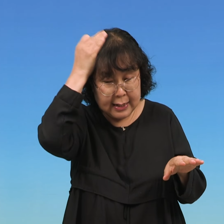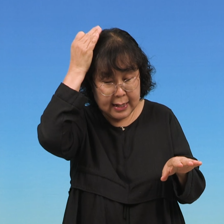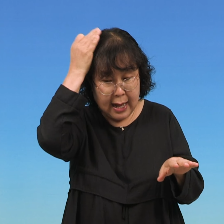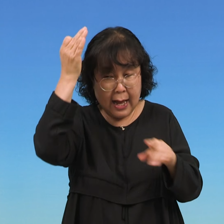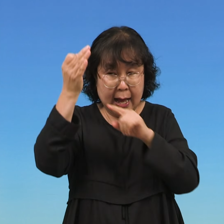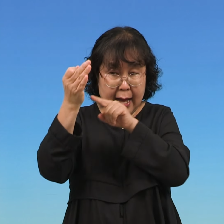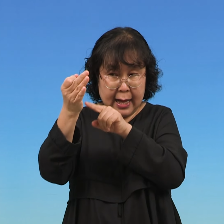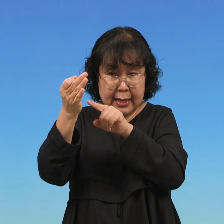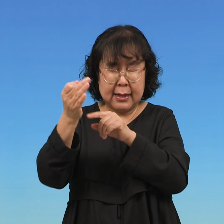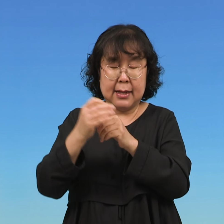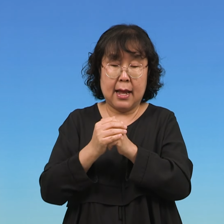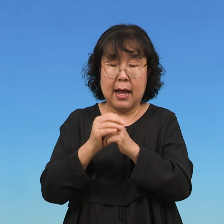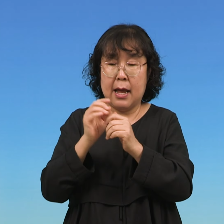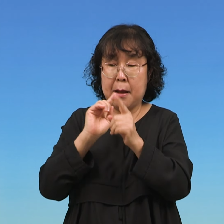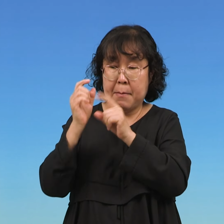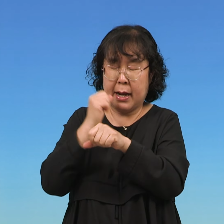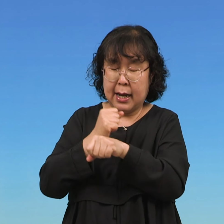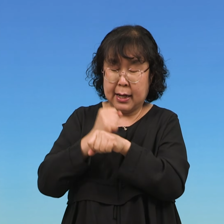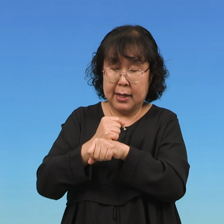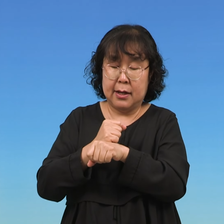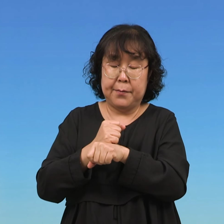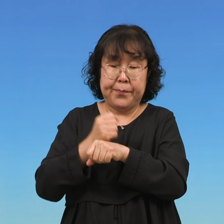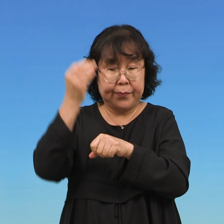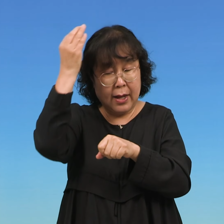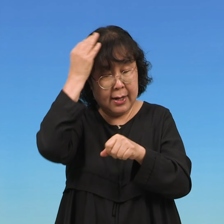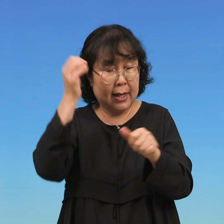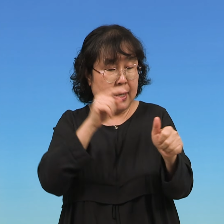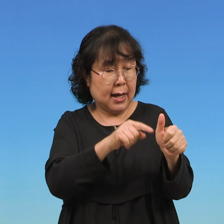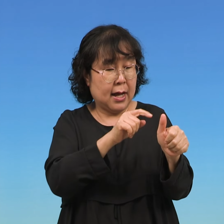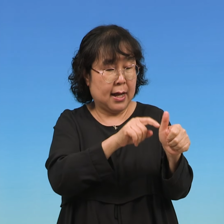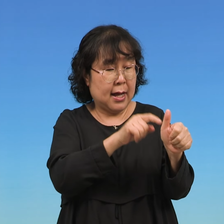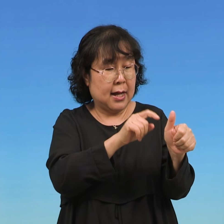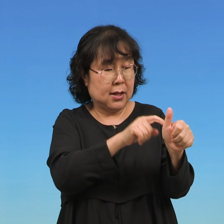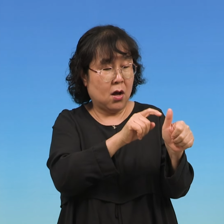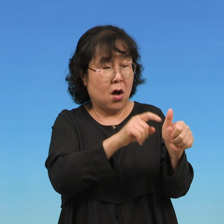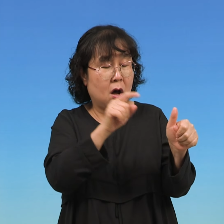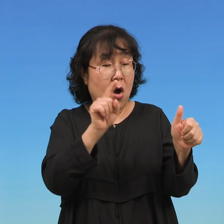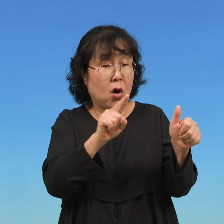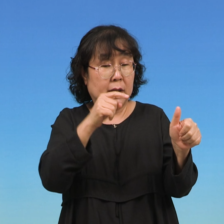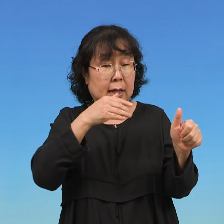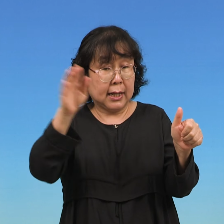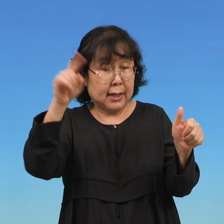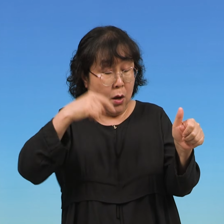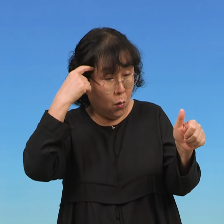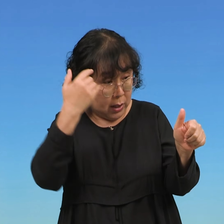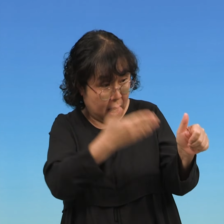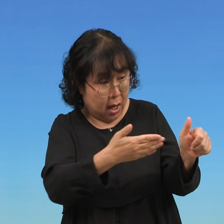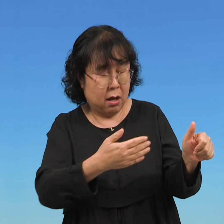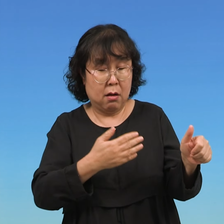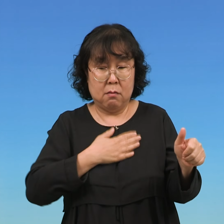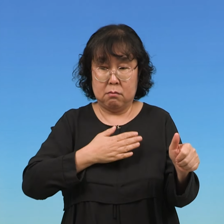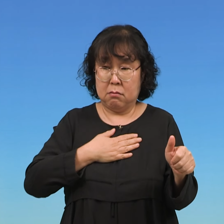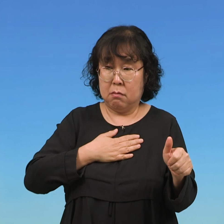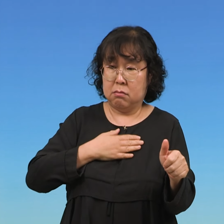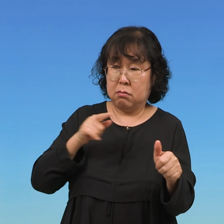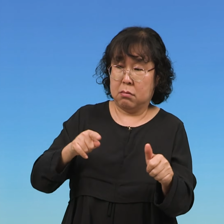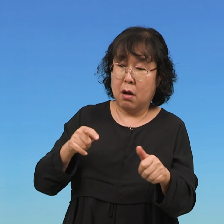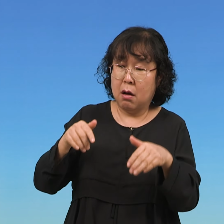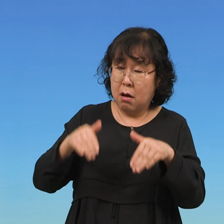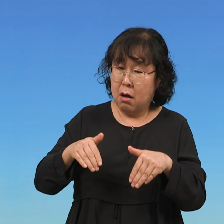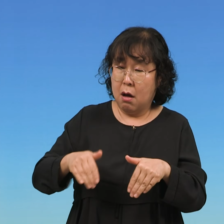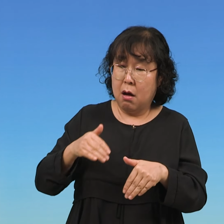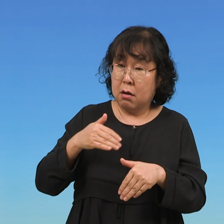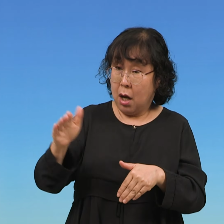말합니다 들어가 그의 주인 앞에 서니 엘리사가 이르되 계아시아 네가 어디서 오느냐 하니 대답하되